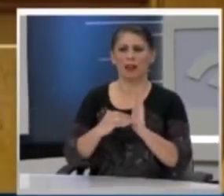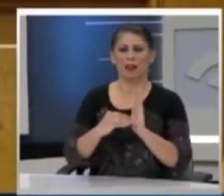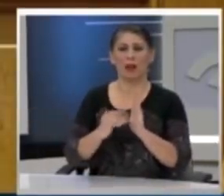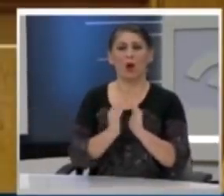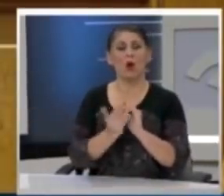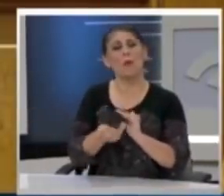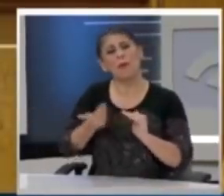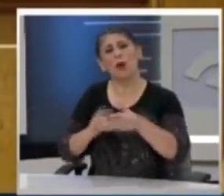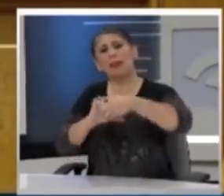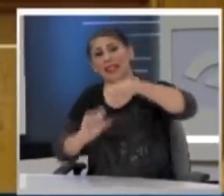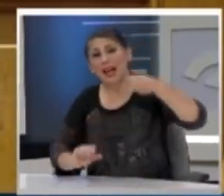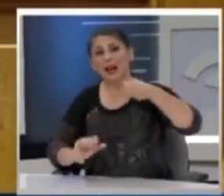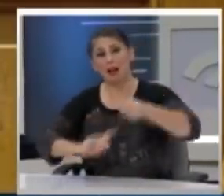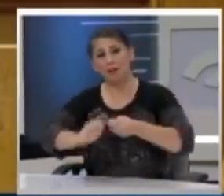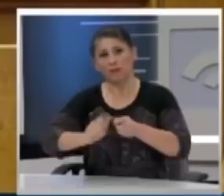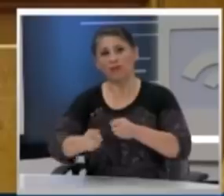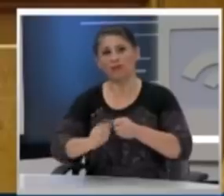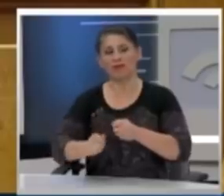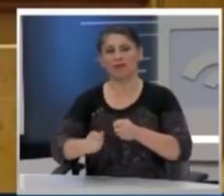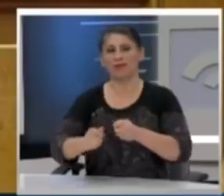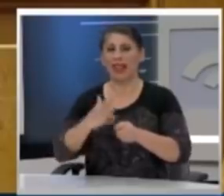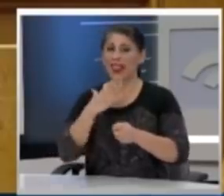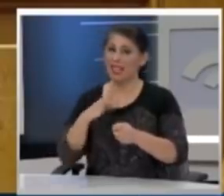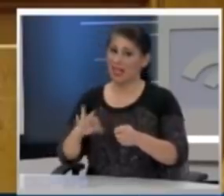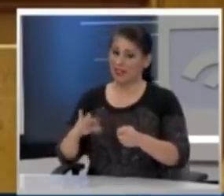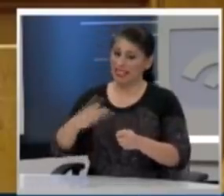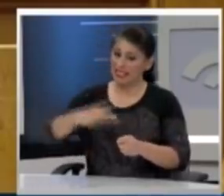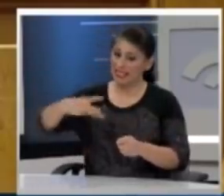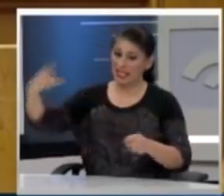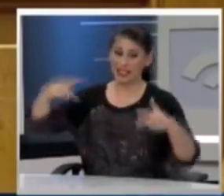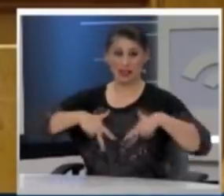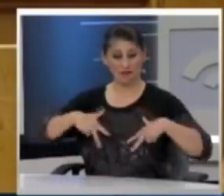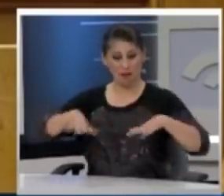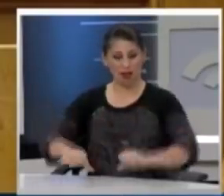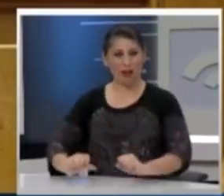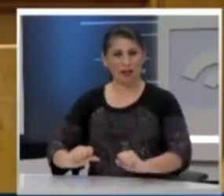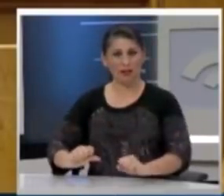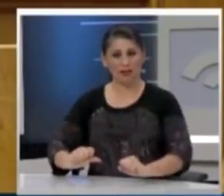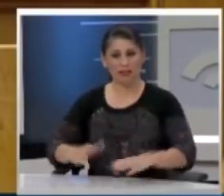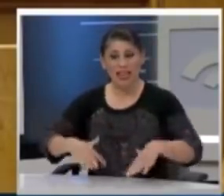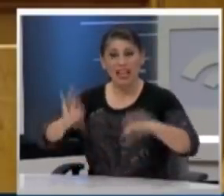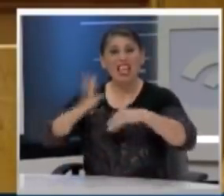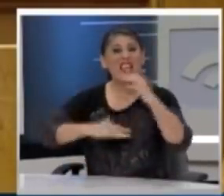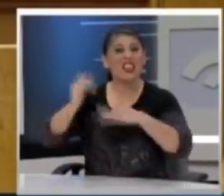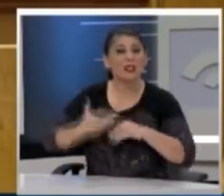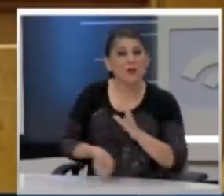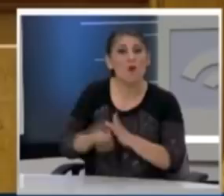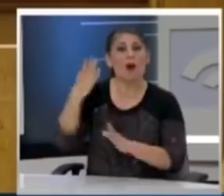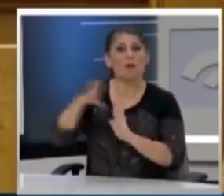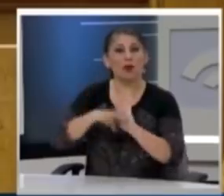προπτυχιακά με δίδακτρα επί συριζα θεσπίζονται τα πρώτα τέτοια προγράμματα σε